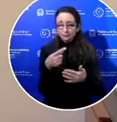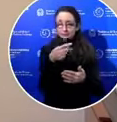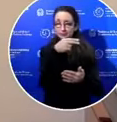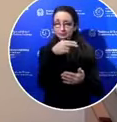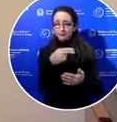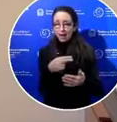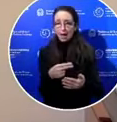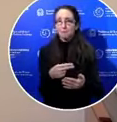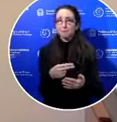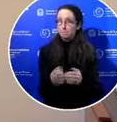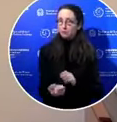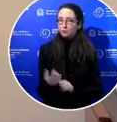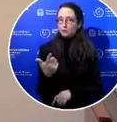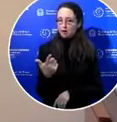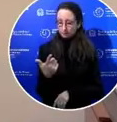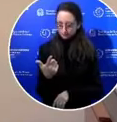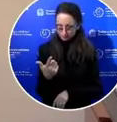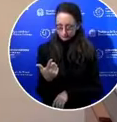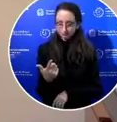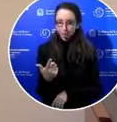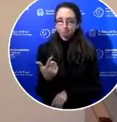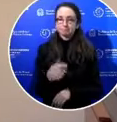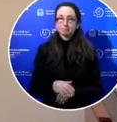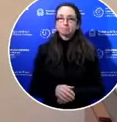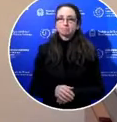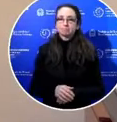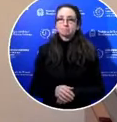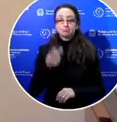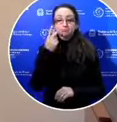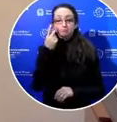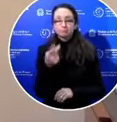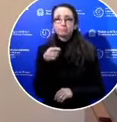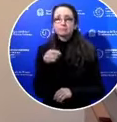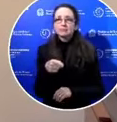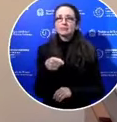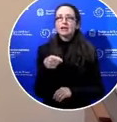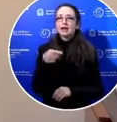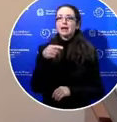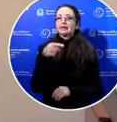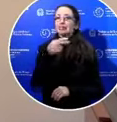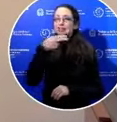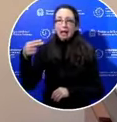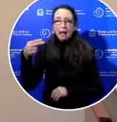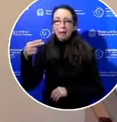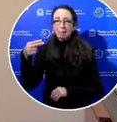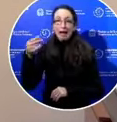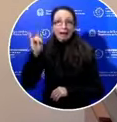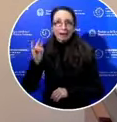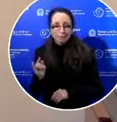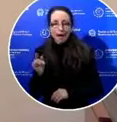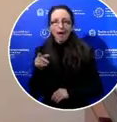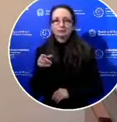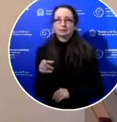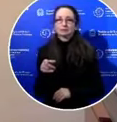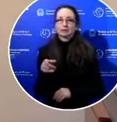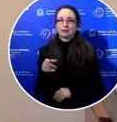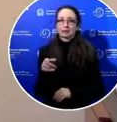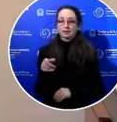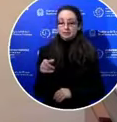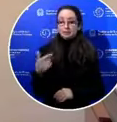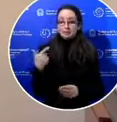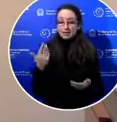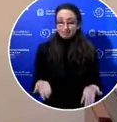tematiche, che vuole evidenziare quello che riconosciamo essere un trend allarmante che è stato recentemente acuito dalla fase